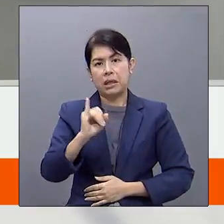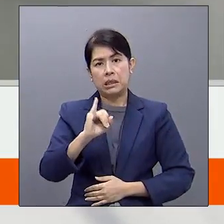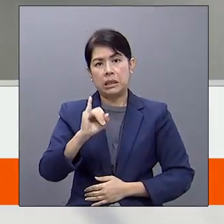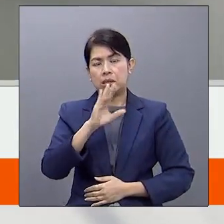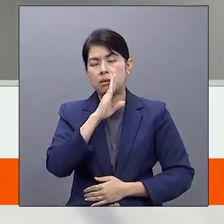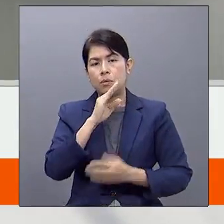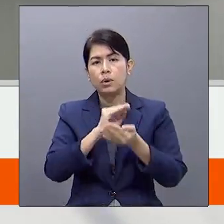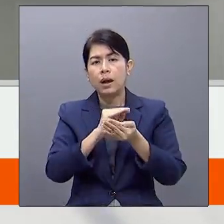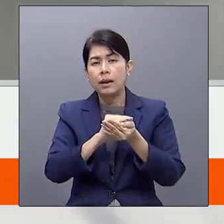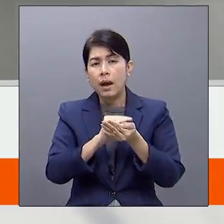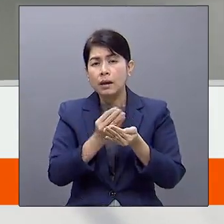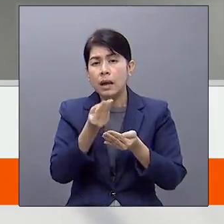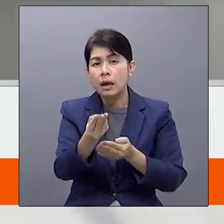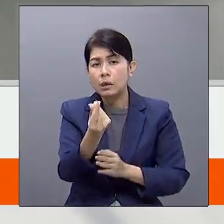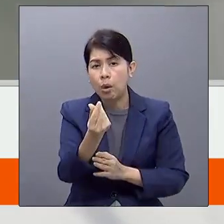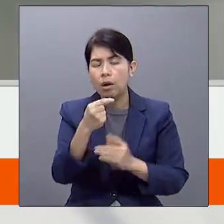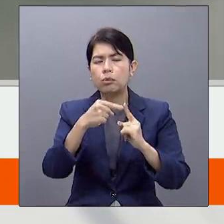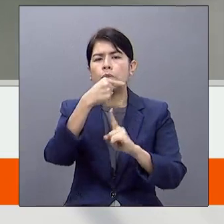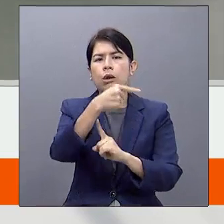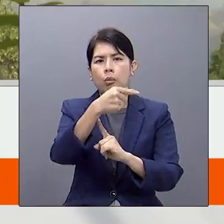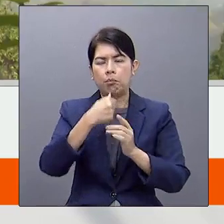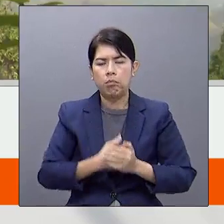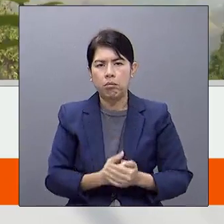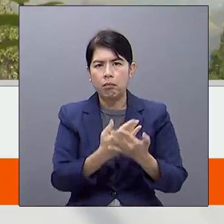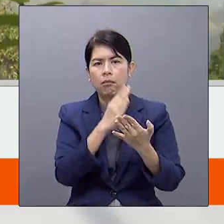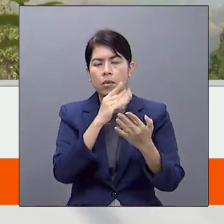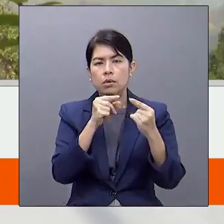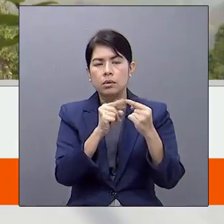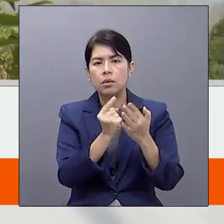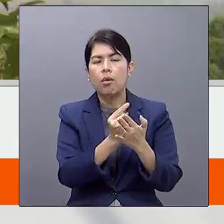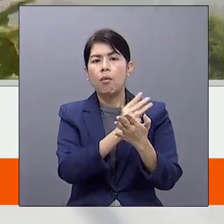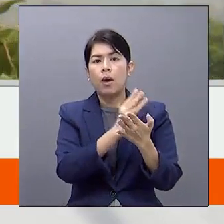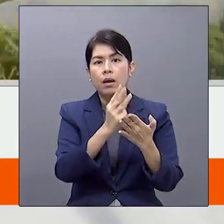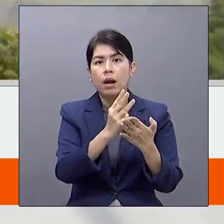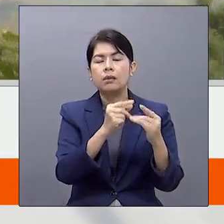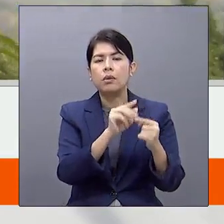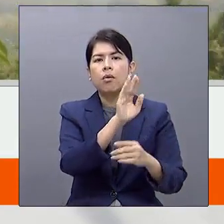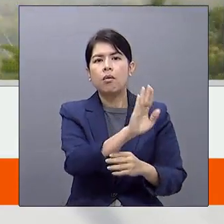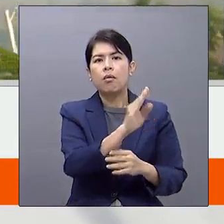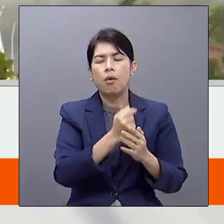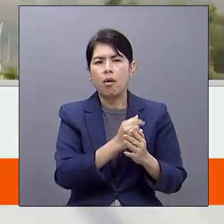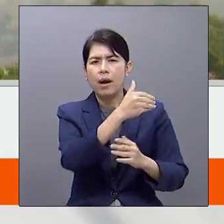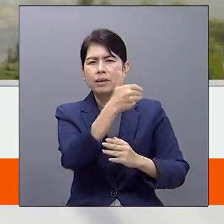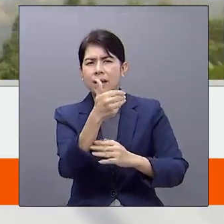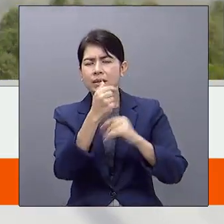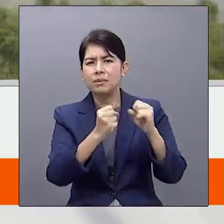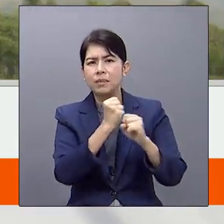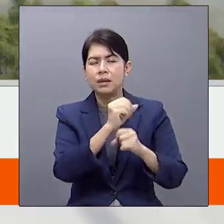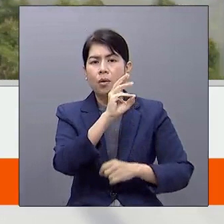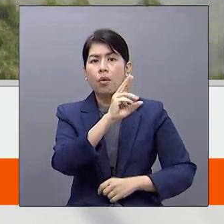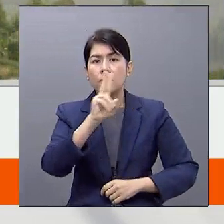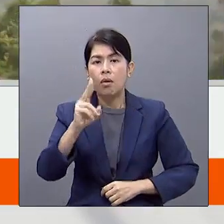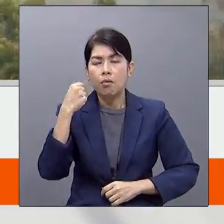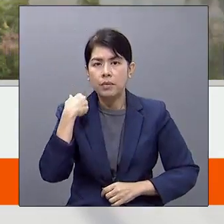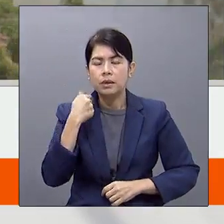ฮะถ้ามันมีวาระแห่งชาติปี62ขึ้นมาว่าชาติเนี่ยพูดถึงภาพรวมของฝุ่นควันทั้งภาพทั้งประเท